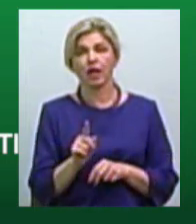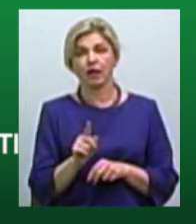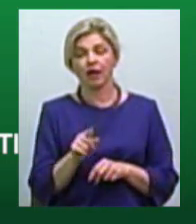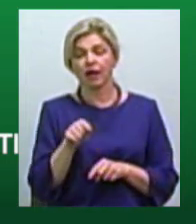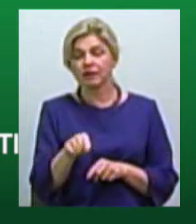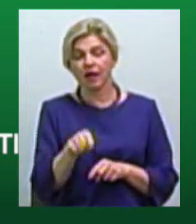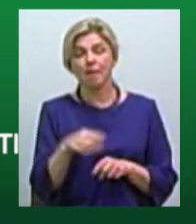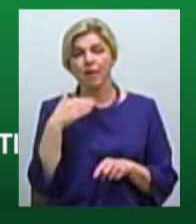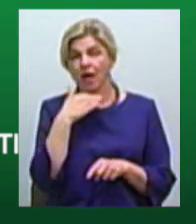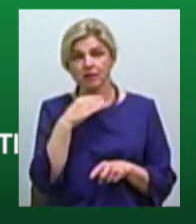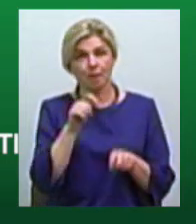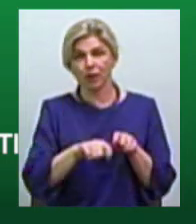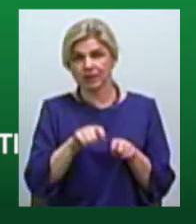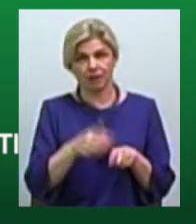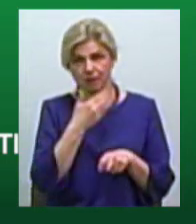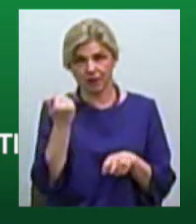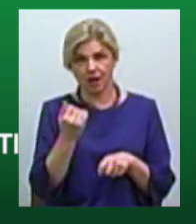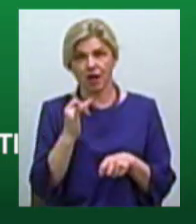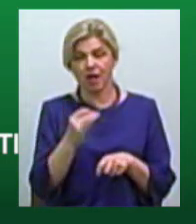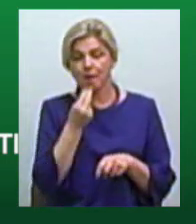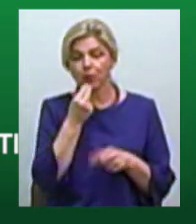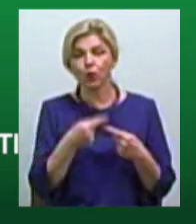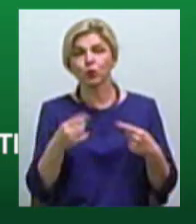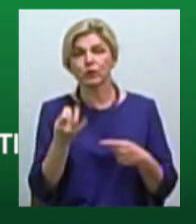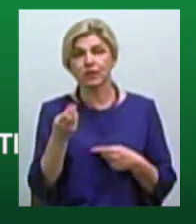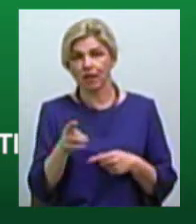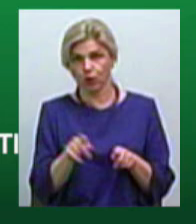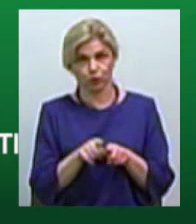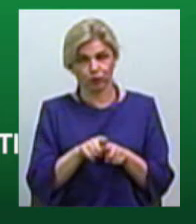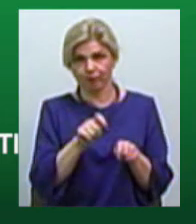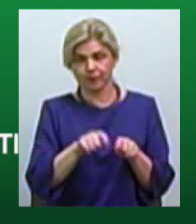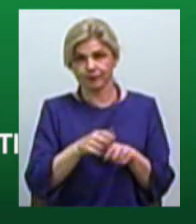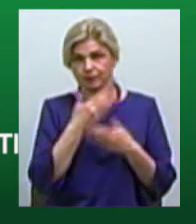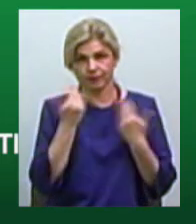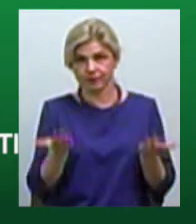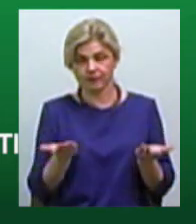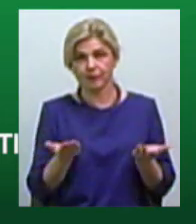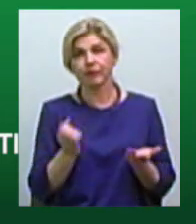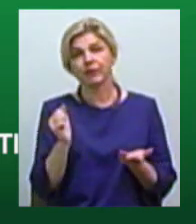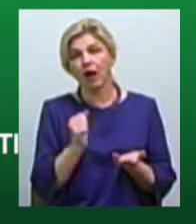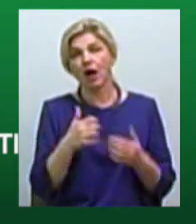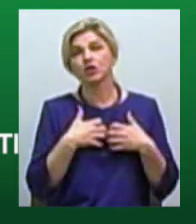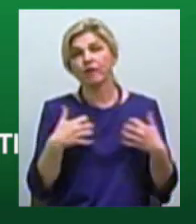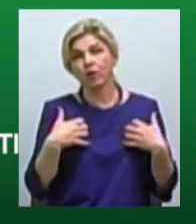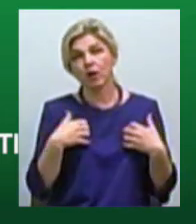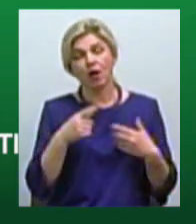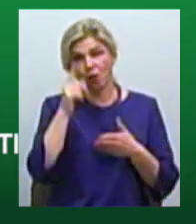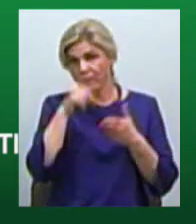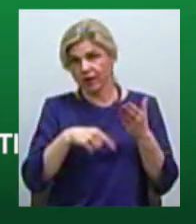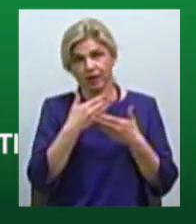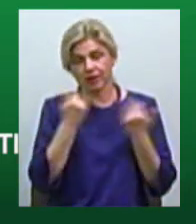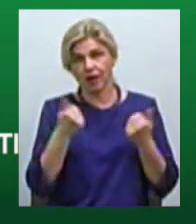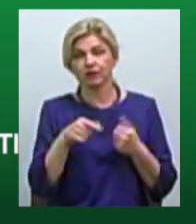пройшли ветеринарну експертизу і ця продукція не пройшла ветеринарну експертизу. А тварини, ми не впевнені, чи вони досліджені на